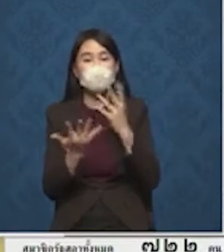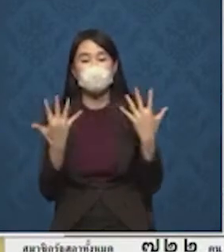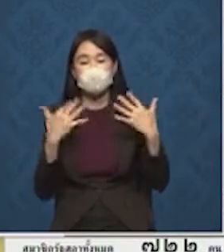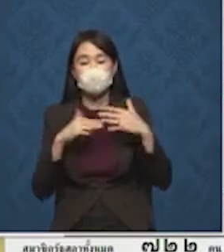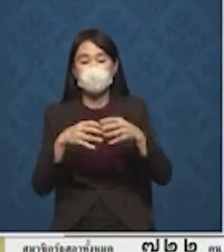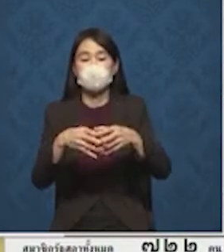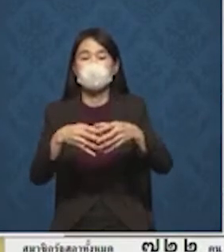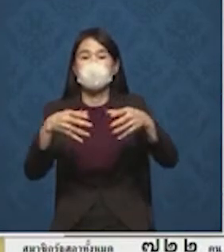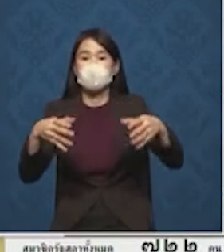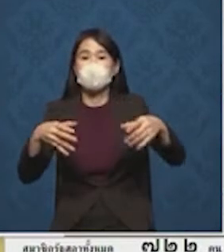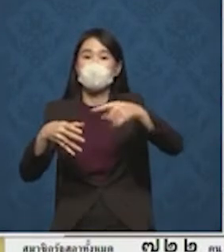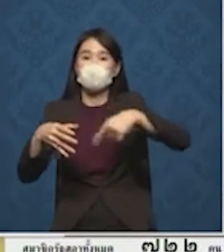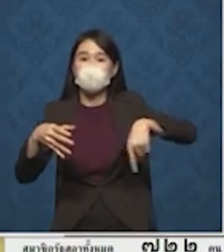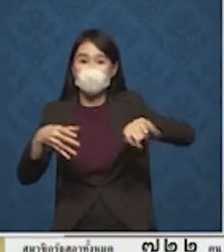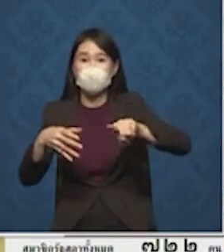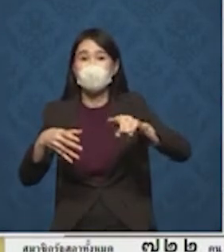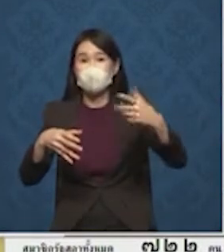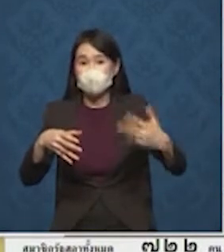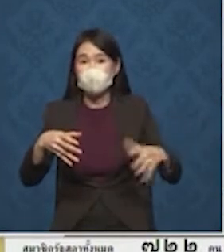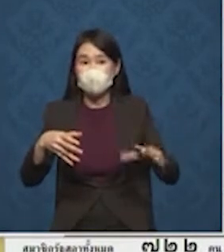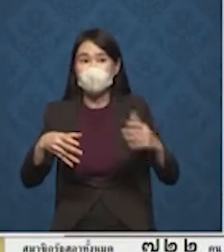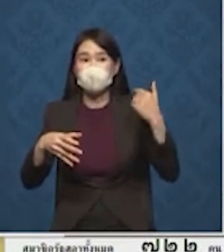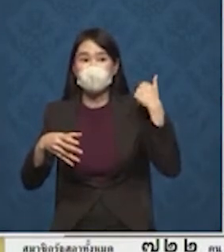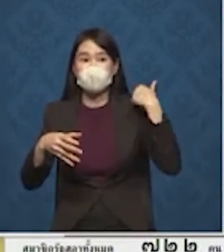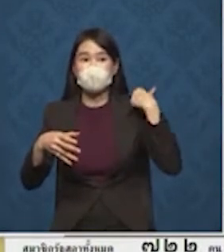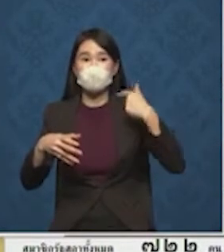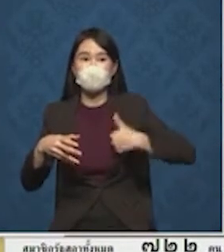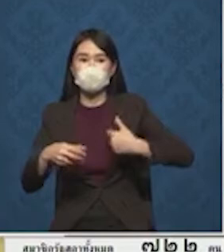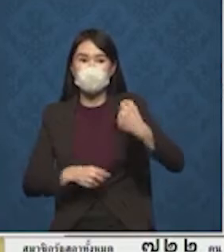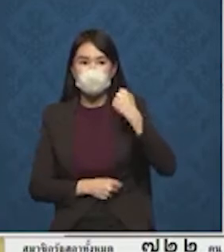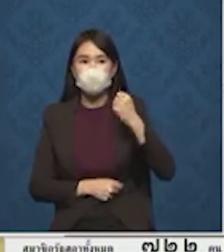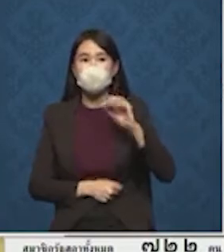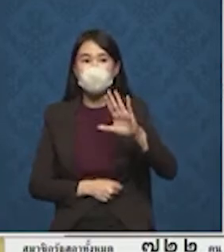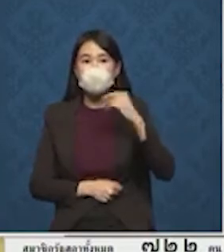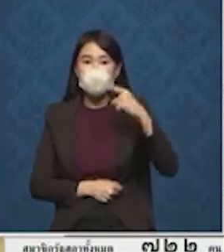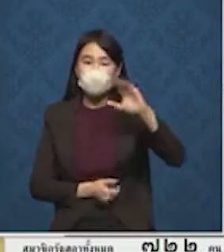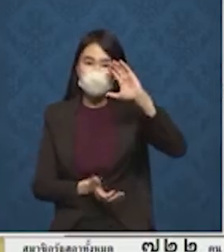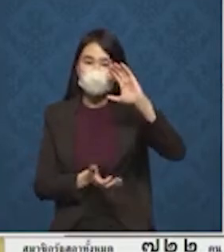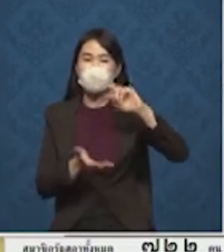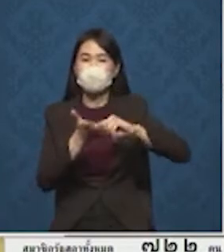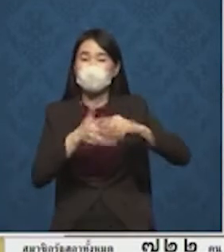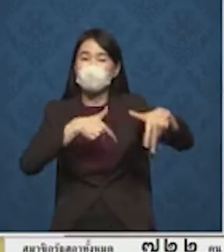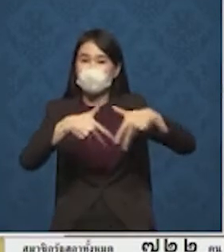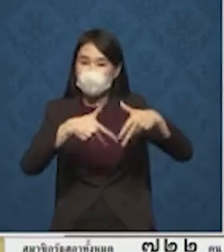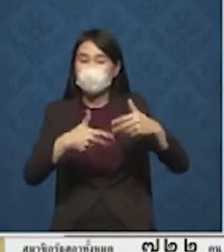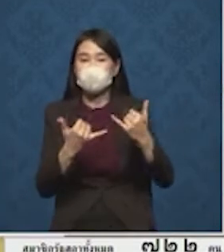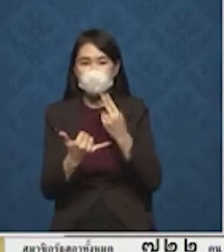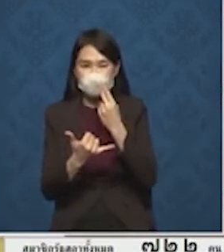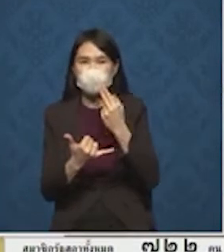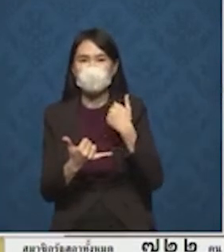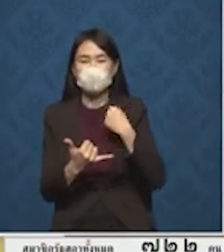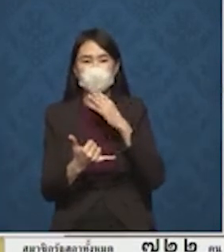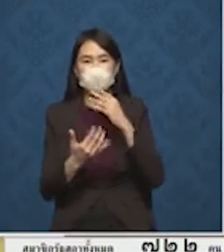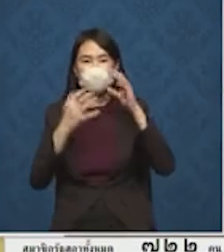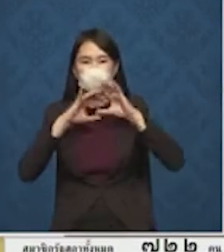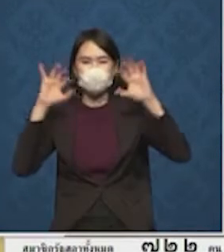วกันมาก ๆอันนี้ก็คือเป็ฟรมมนคงกับประชาชนผมไม่อยากให้ฟรมมั่นคงของ